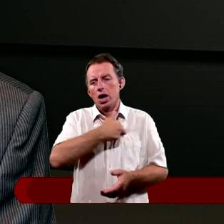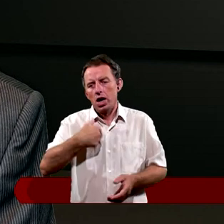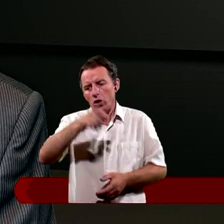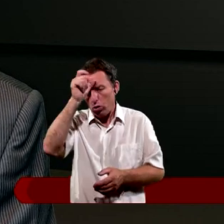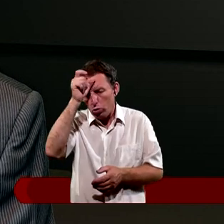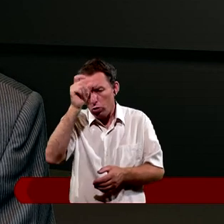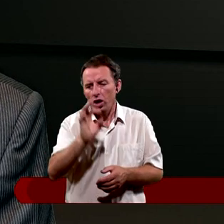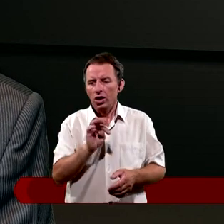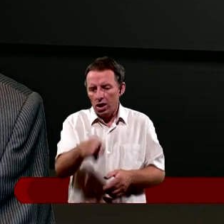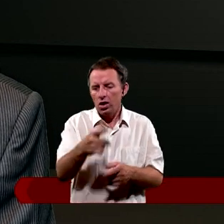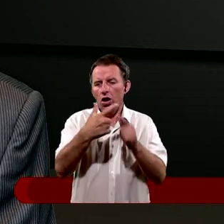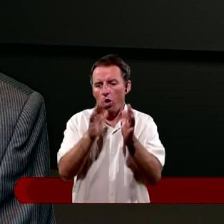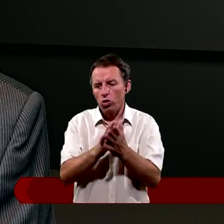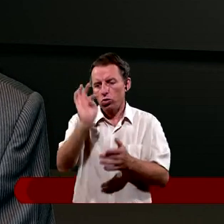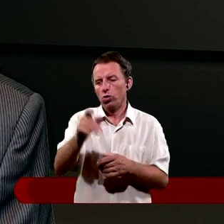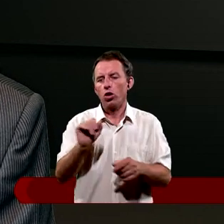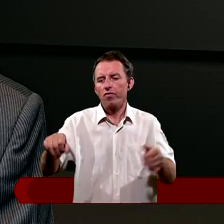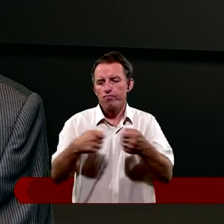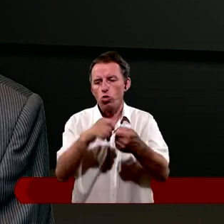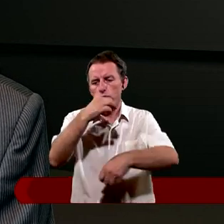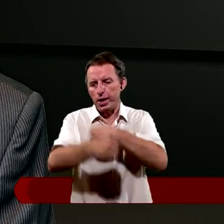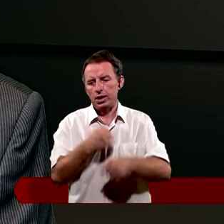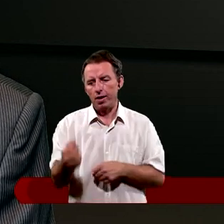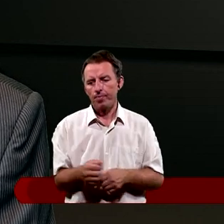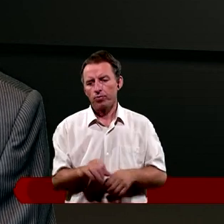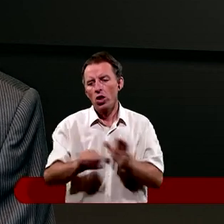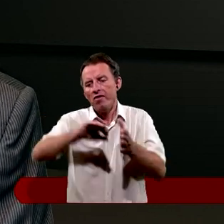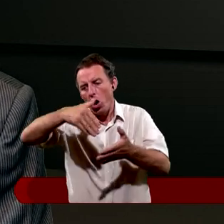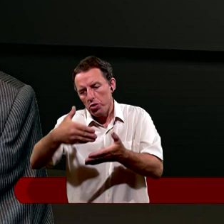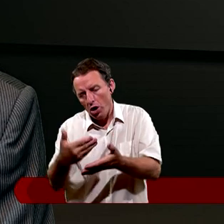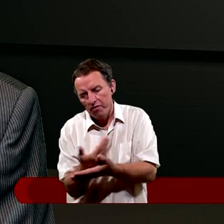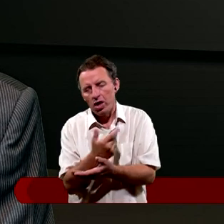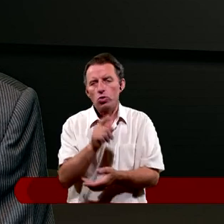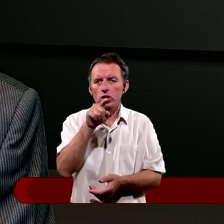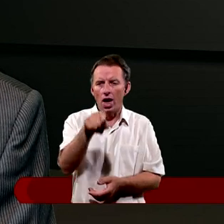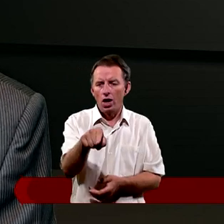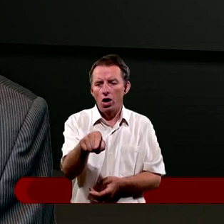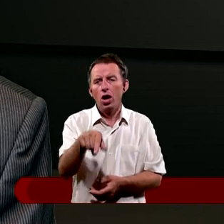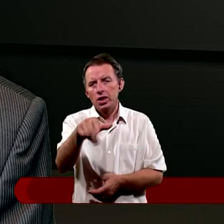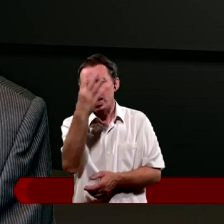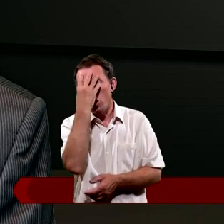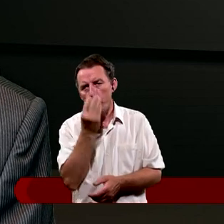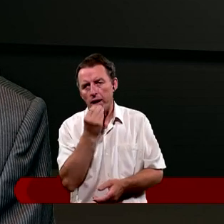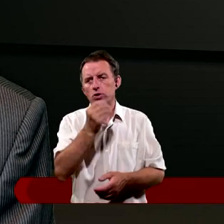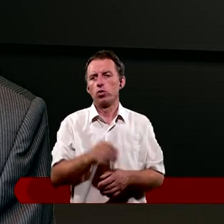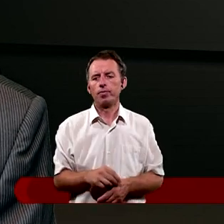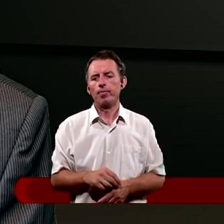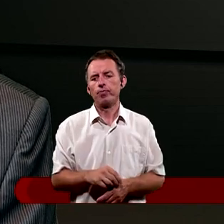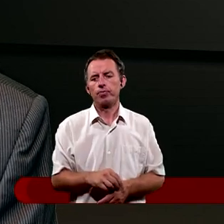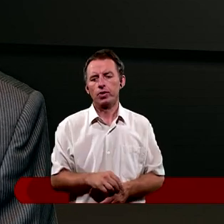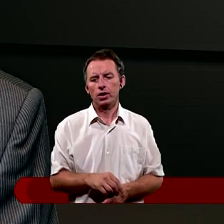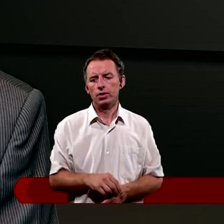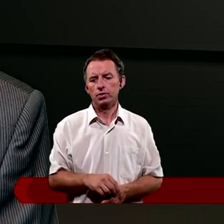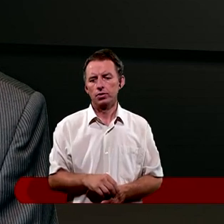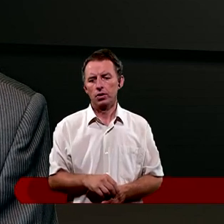ludzi, swój Kościół do współpracy w odnawianiu tego obrazu.